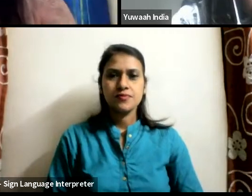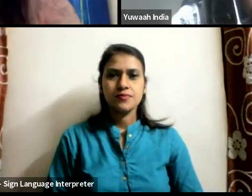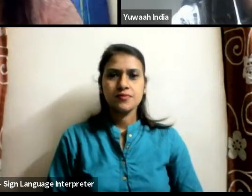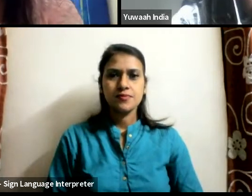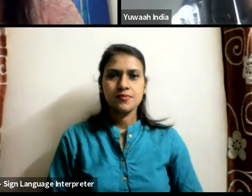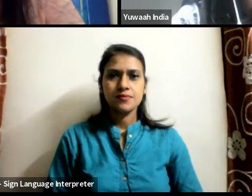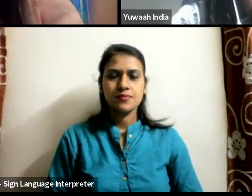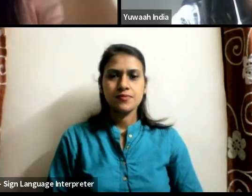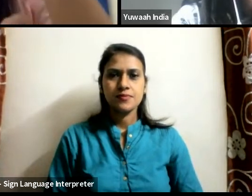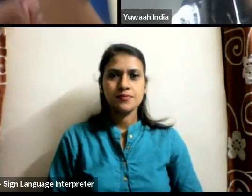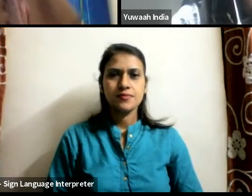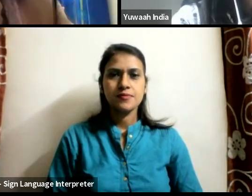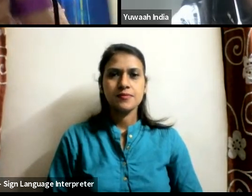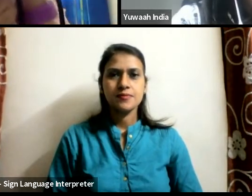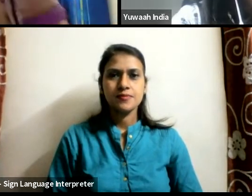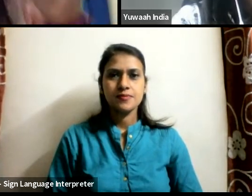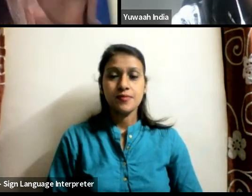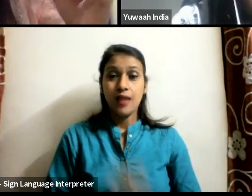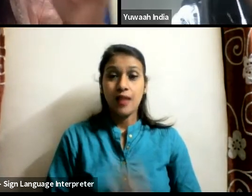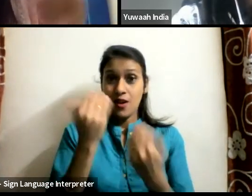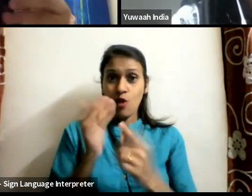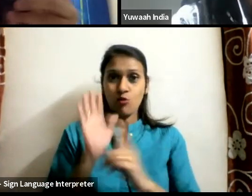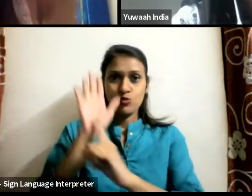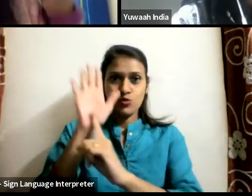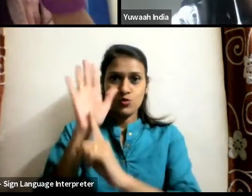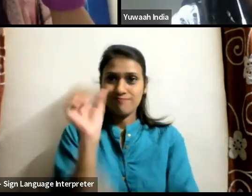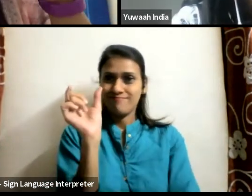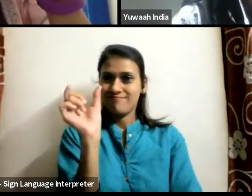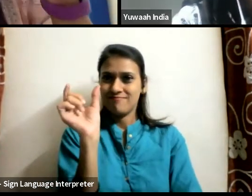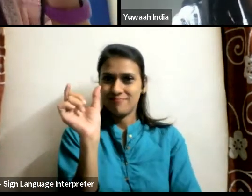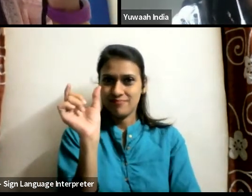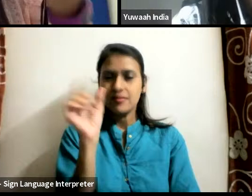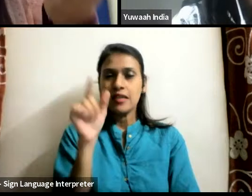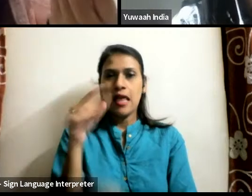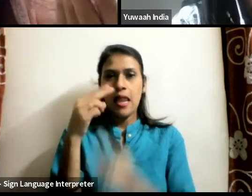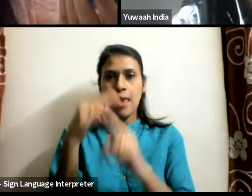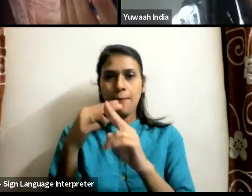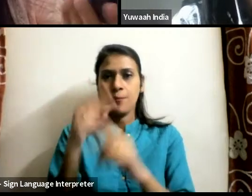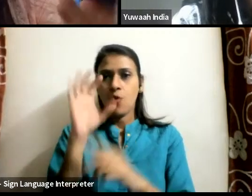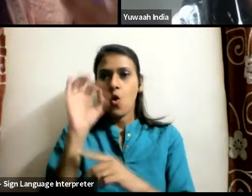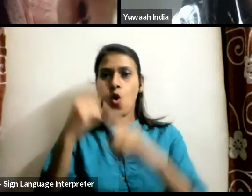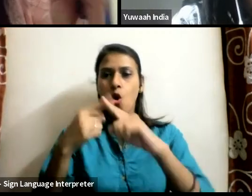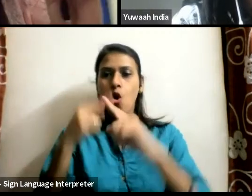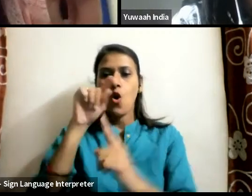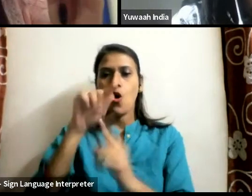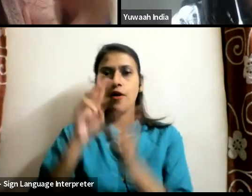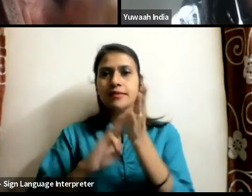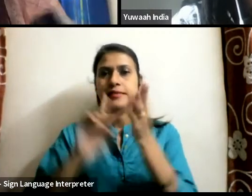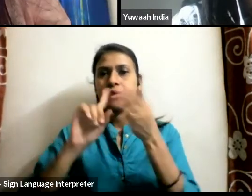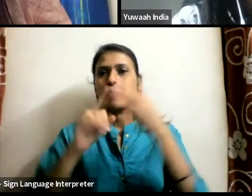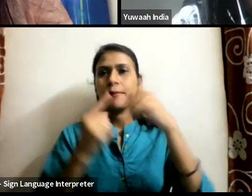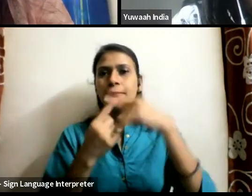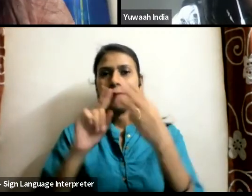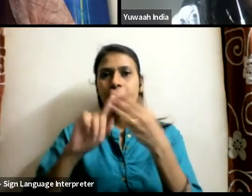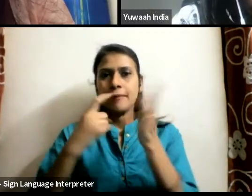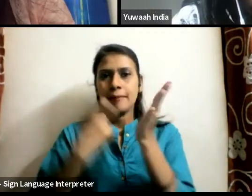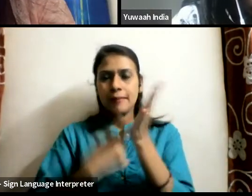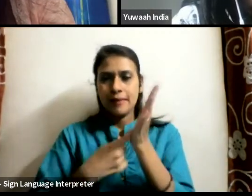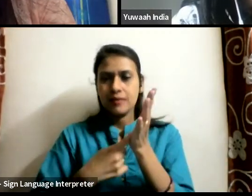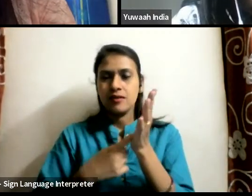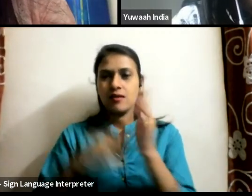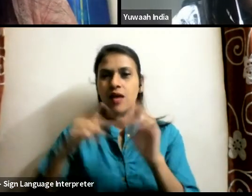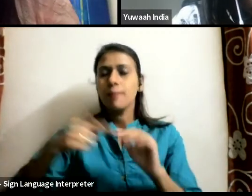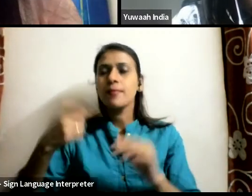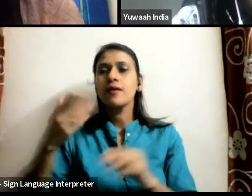So I have an oximeter here. Oximeter ये है. मैंने भी इसमें सेल नहीं डाला है, तो मैं डाल के आपको बताती